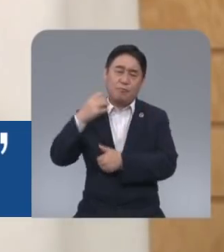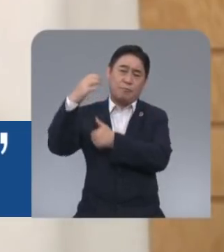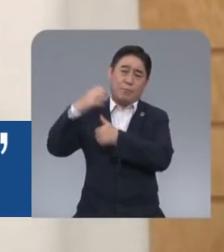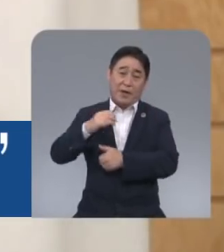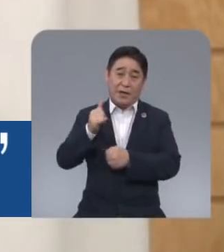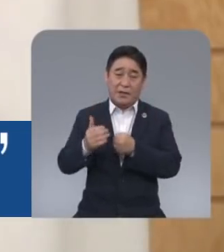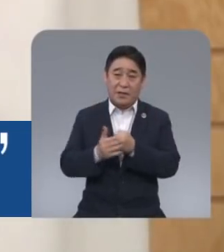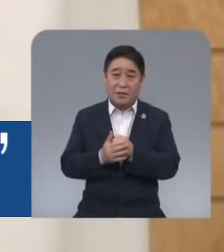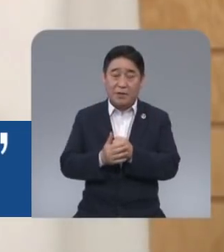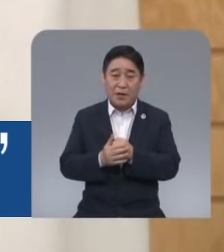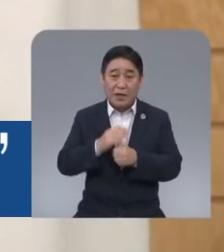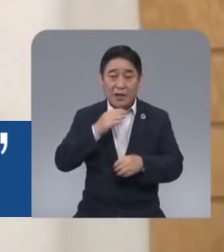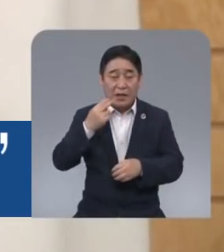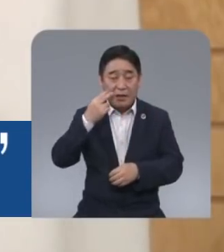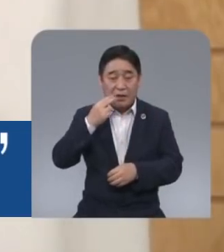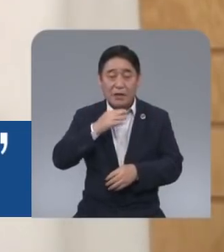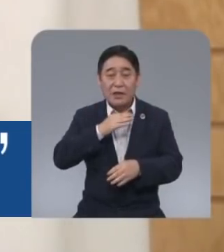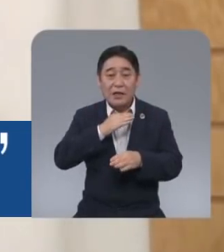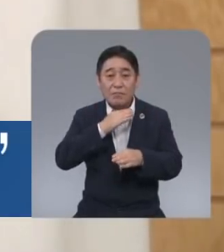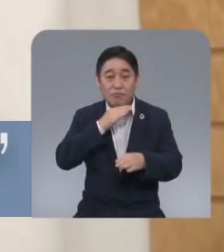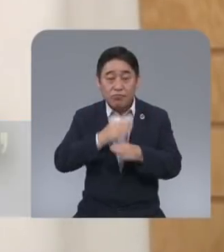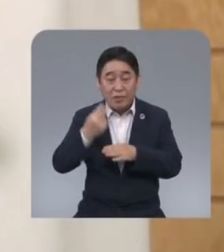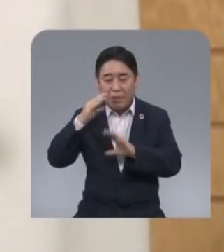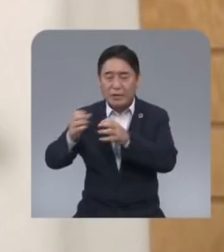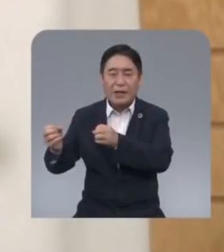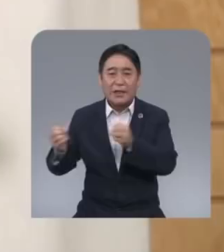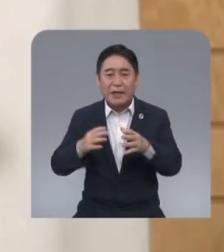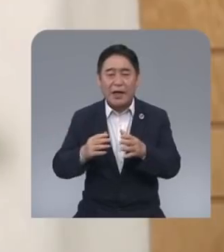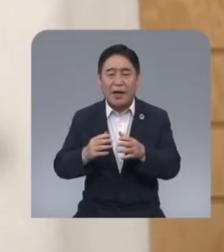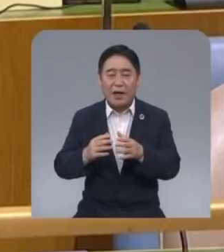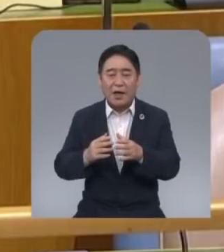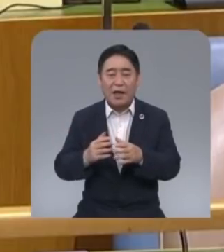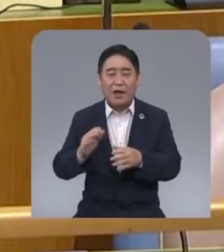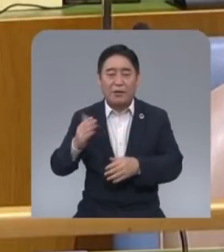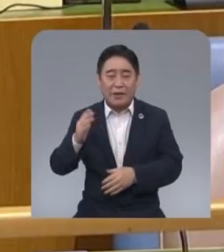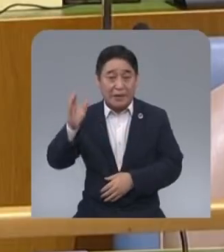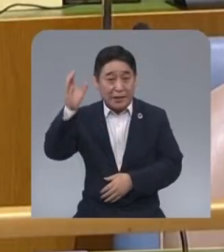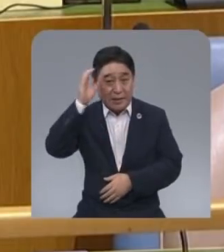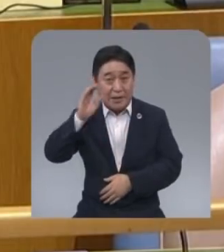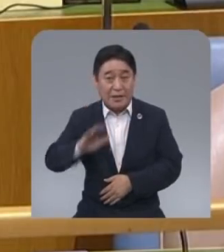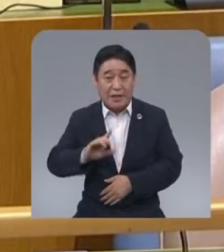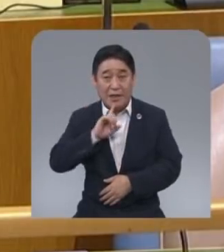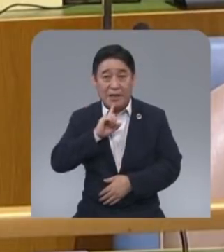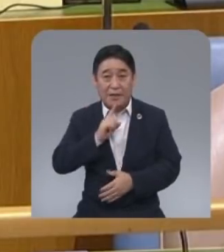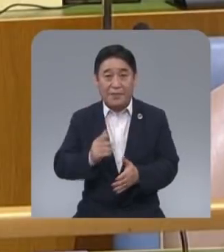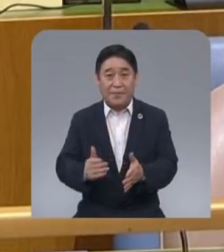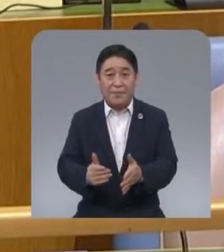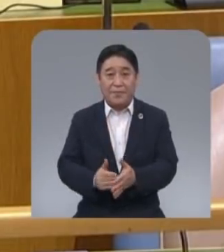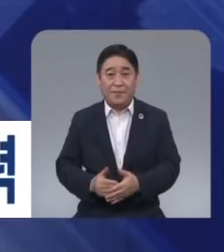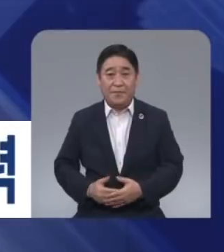비핵화 관련 미국과 북한의 대화가 진전되기를 강하게 기대한다고 말했습니다.